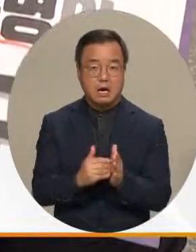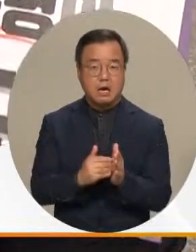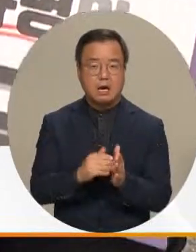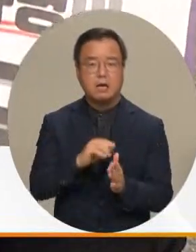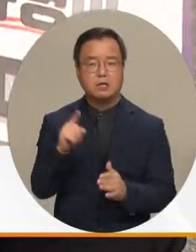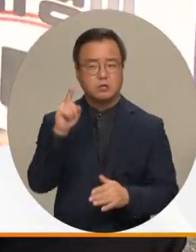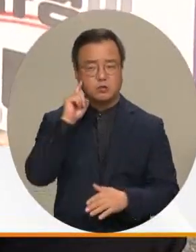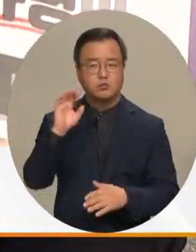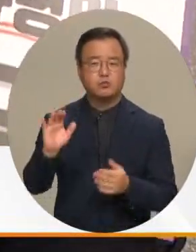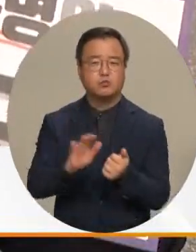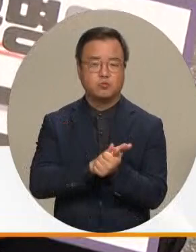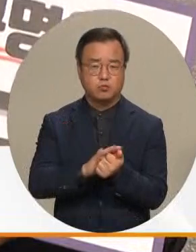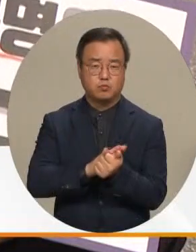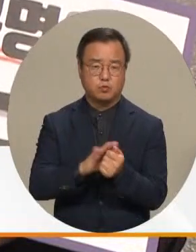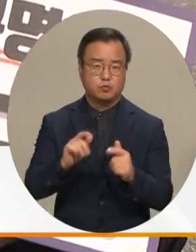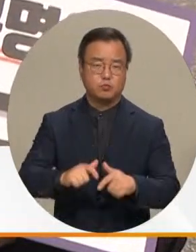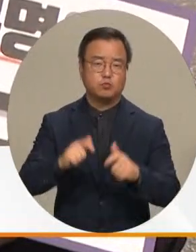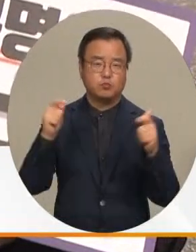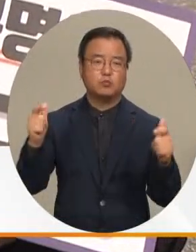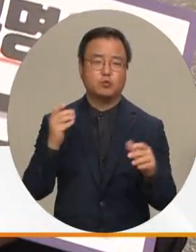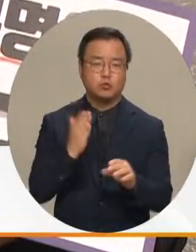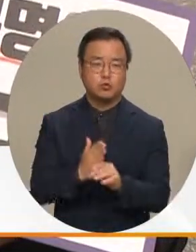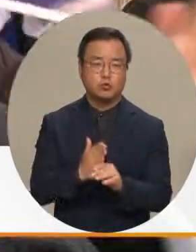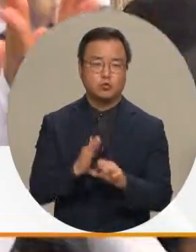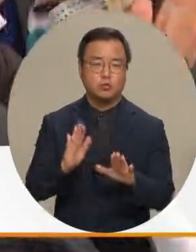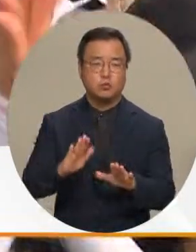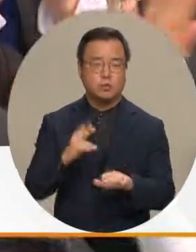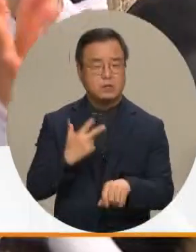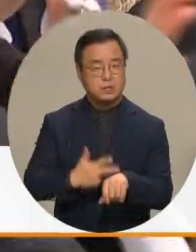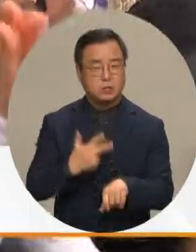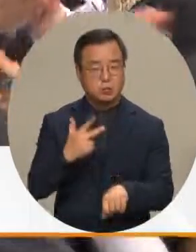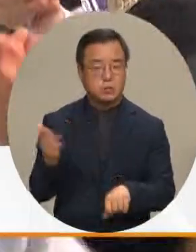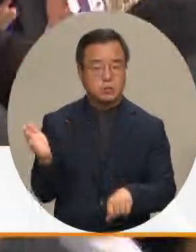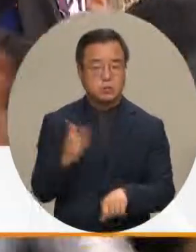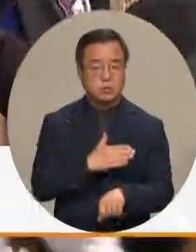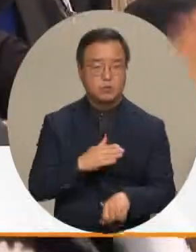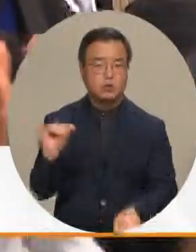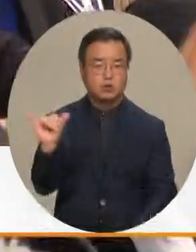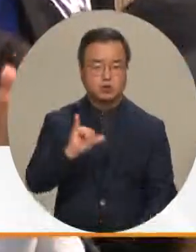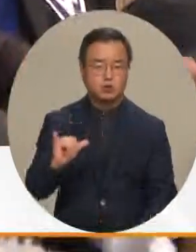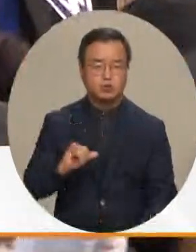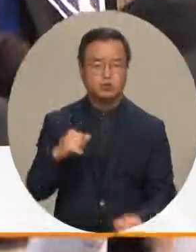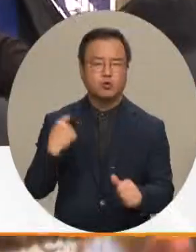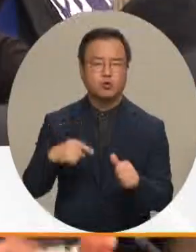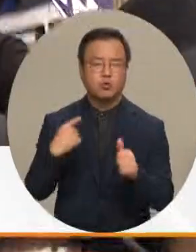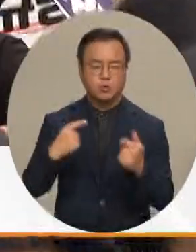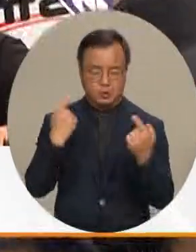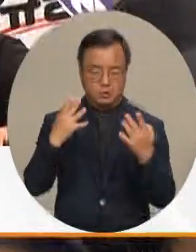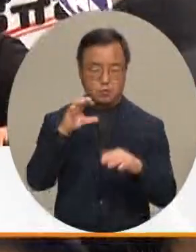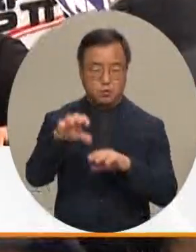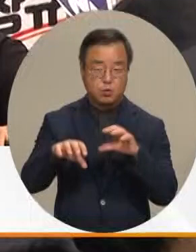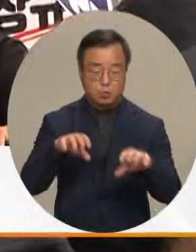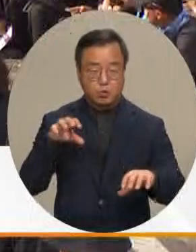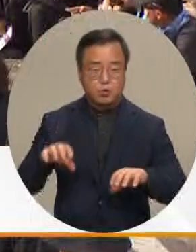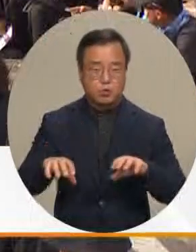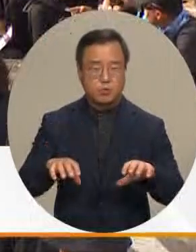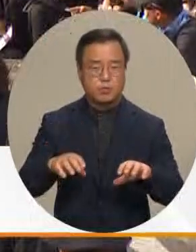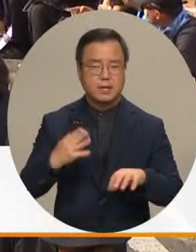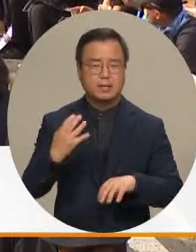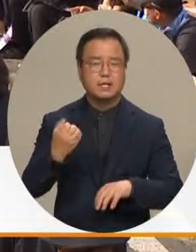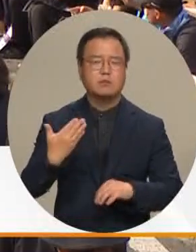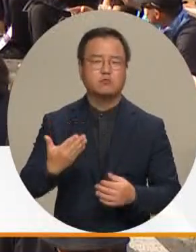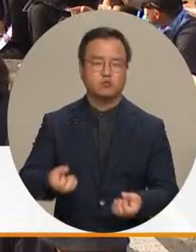추모 물결이 확산하고 있는데요. 잠시 뒤인 저녁 7시부터는 전국 교대에서도 서희초 사망교사의